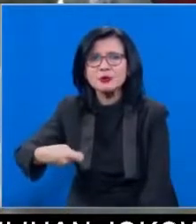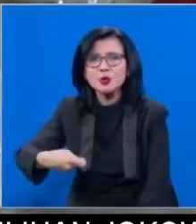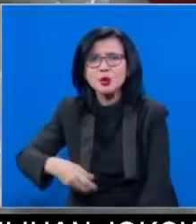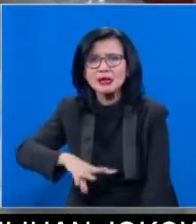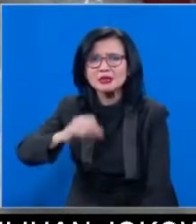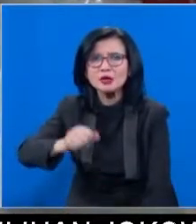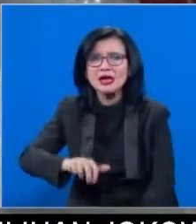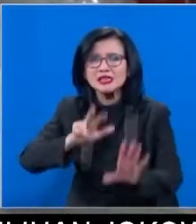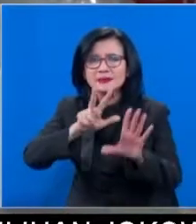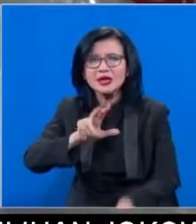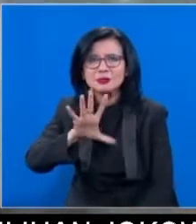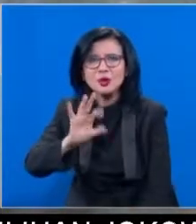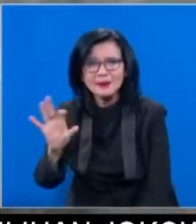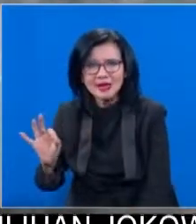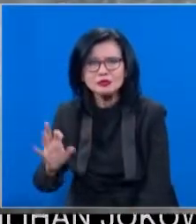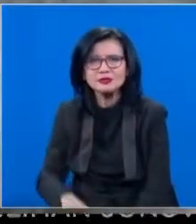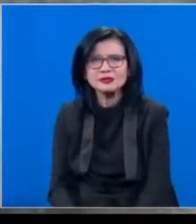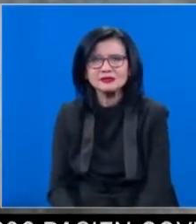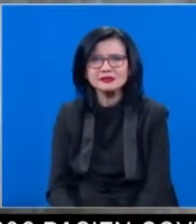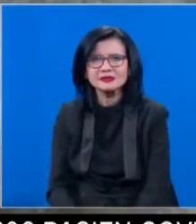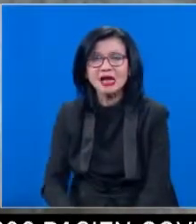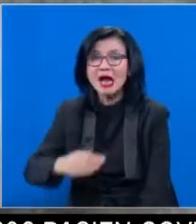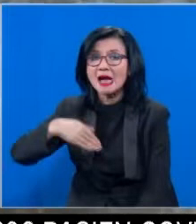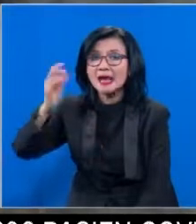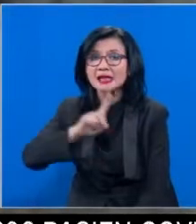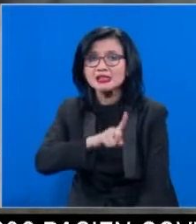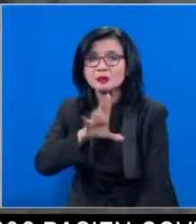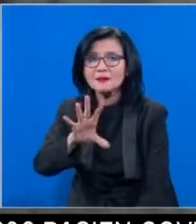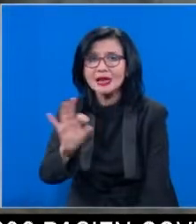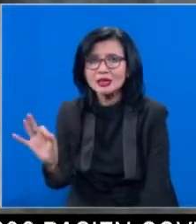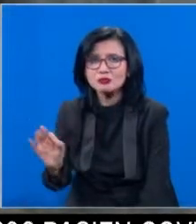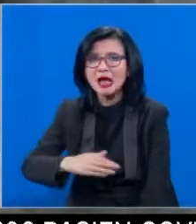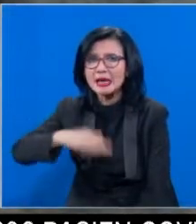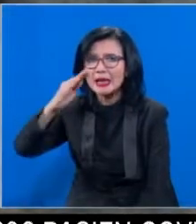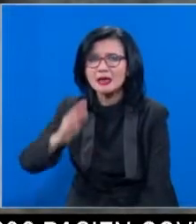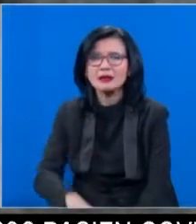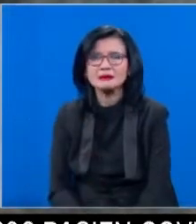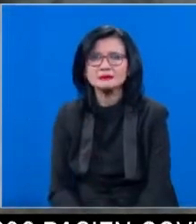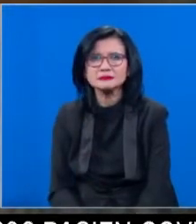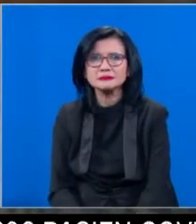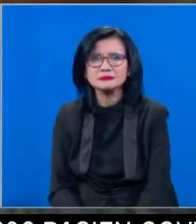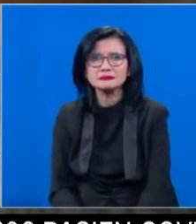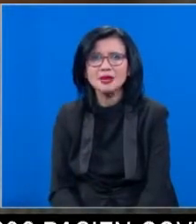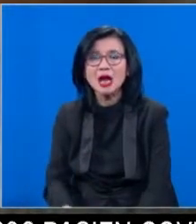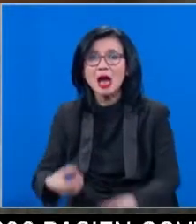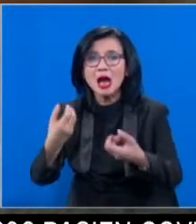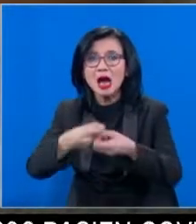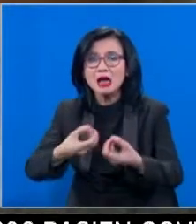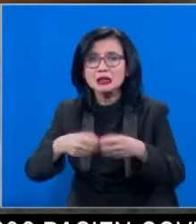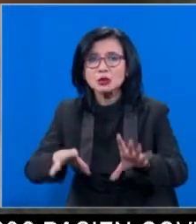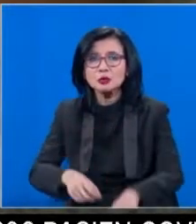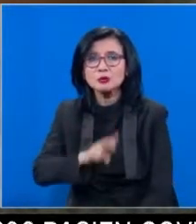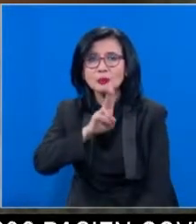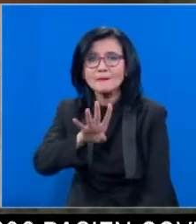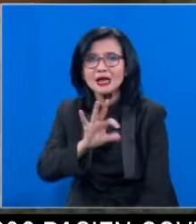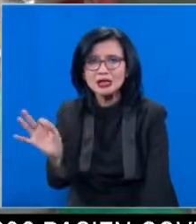rp9.500 perkilogramnya atau naik sekitar Rp1.500 sedangkan telur ayam telah menyentuh rp24.000